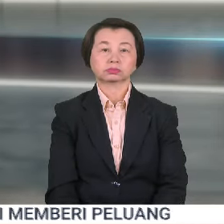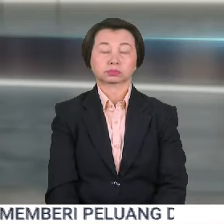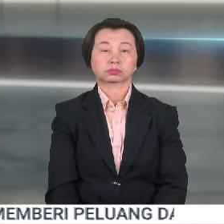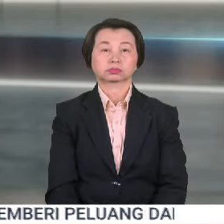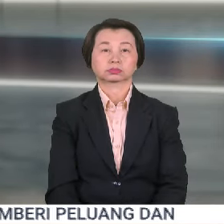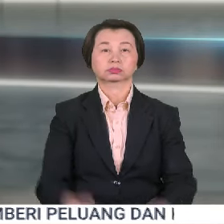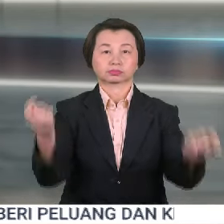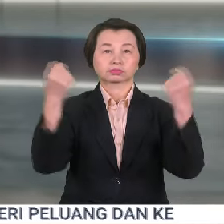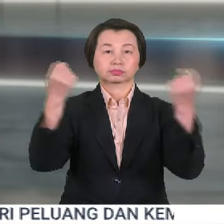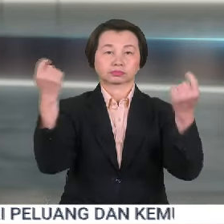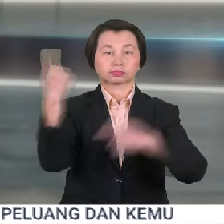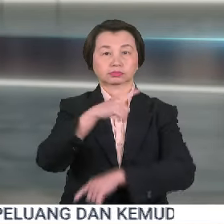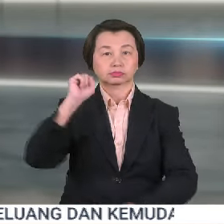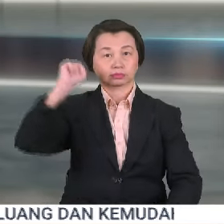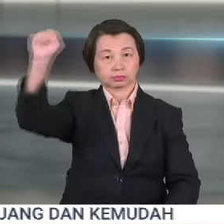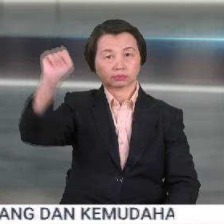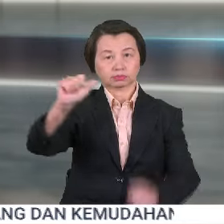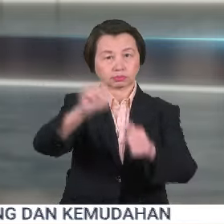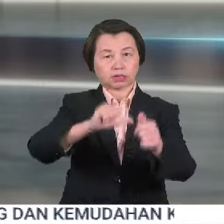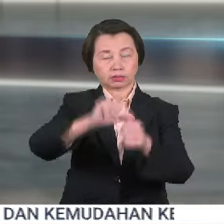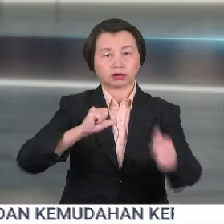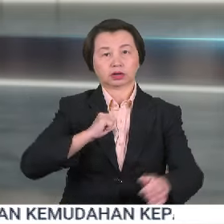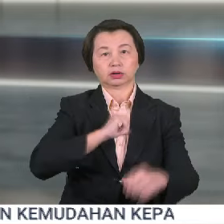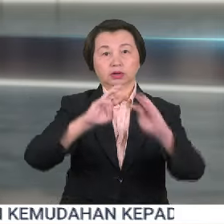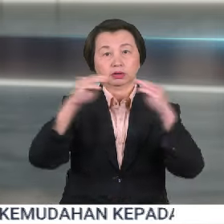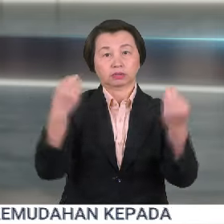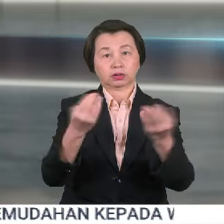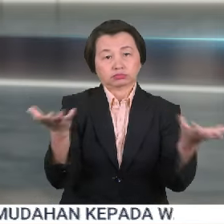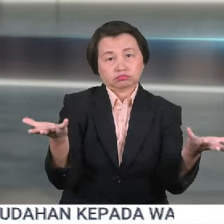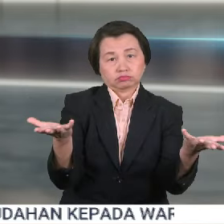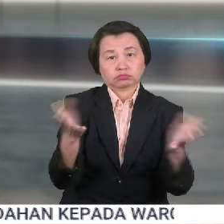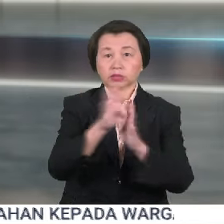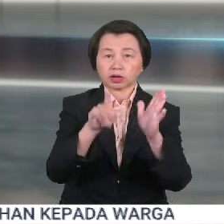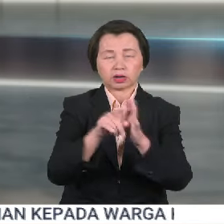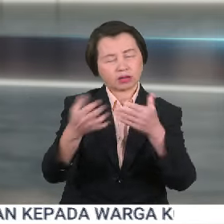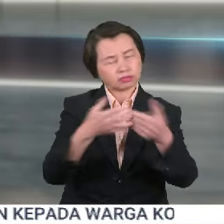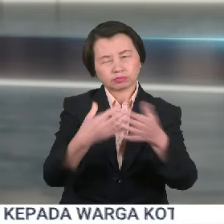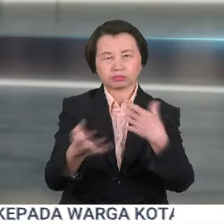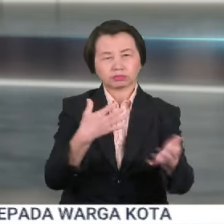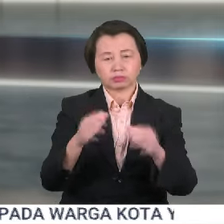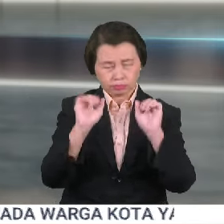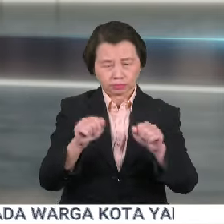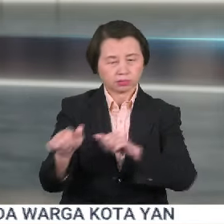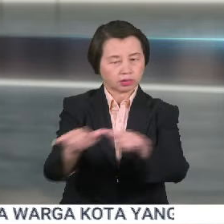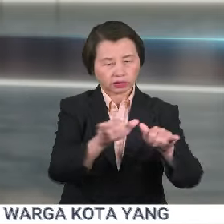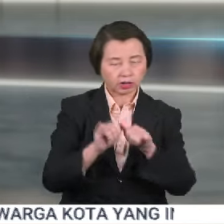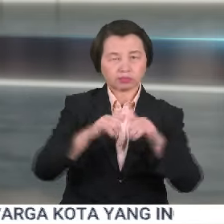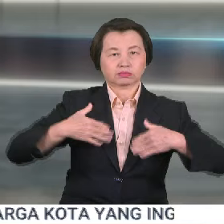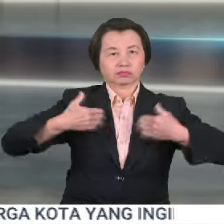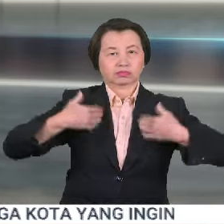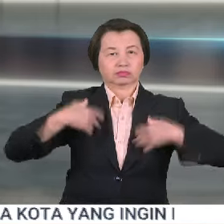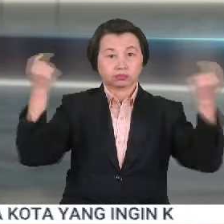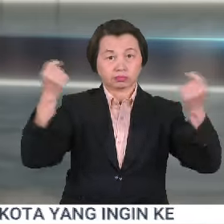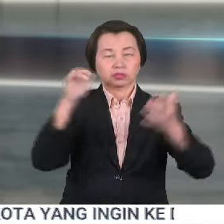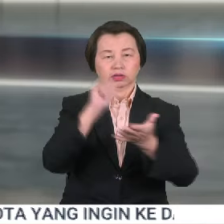menjelang sambutan hari kebangsaan setiap ahli masyarakat tanpa mengira latar belakang sama-sama memeriahkan sambutan